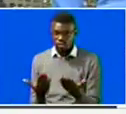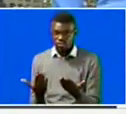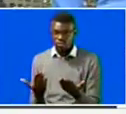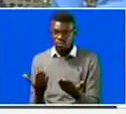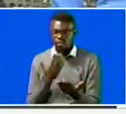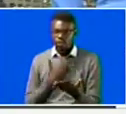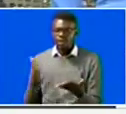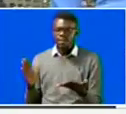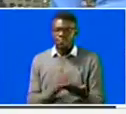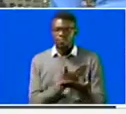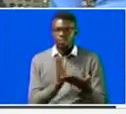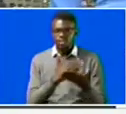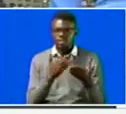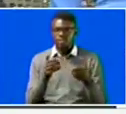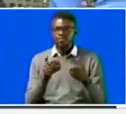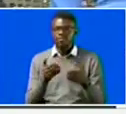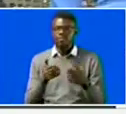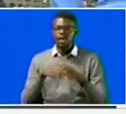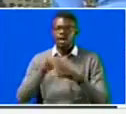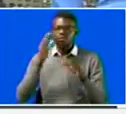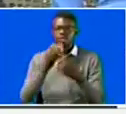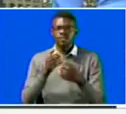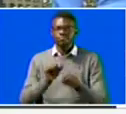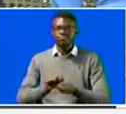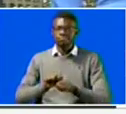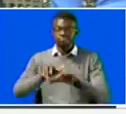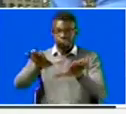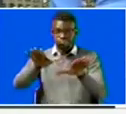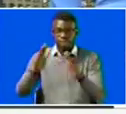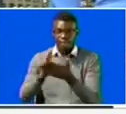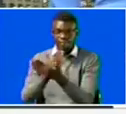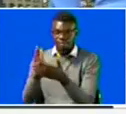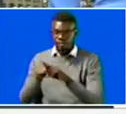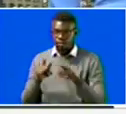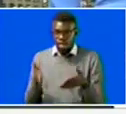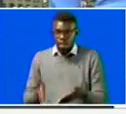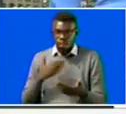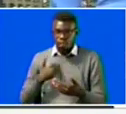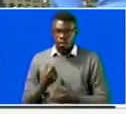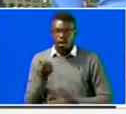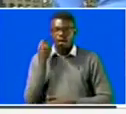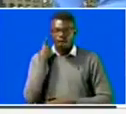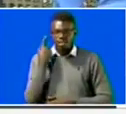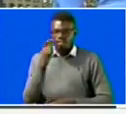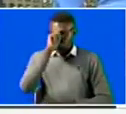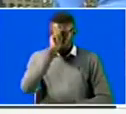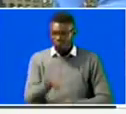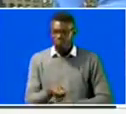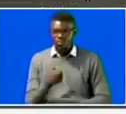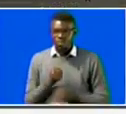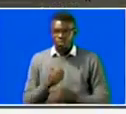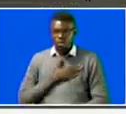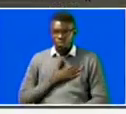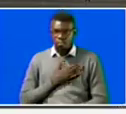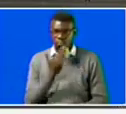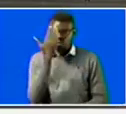the music kule inje. Na pia kushare. Na pia hapa, watu waendele kuappreciate who we are. Because the moment